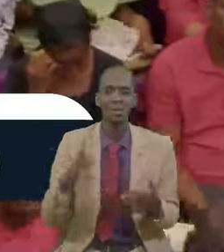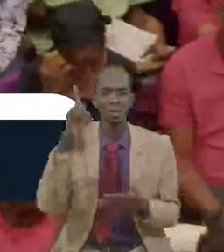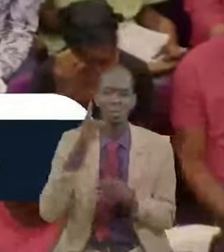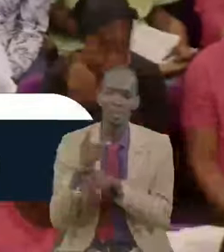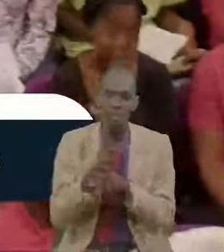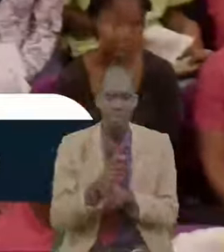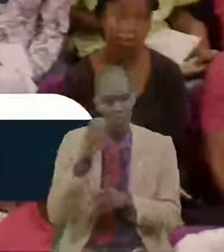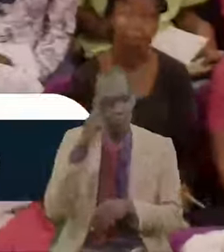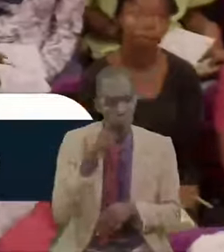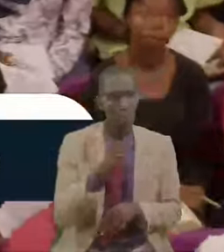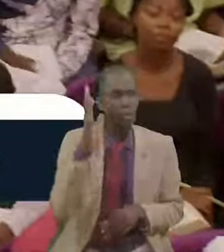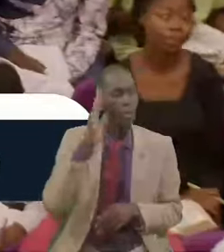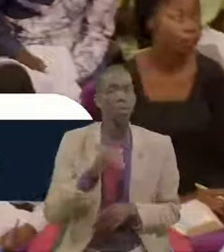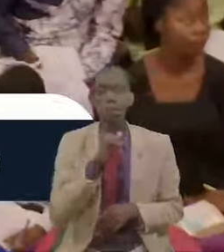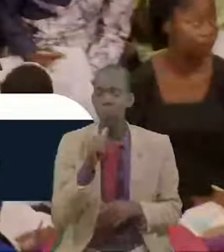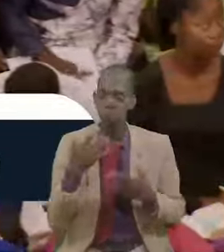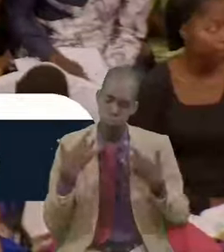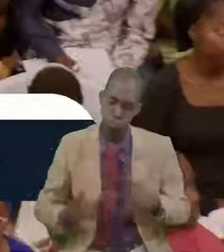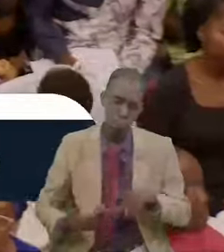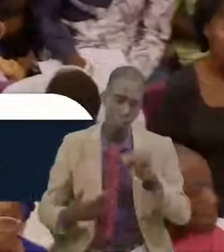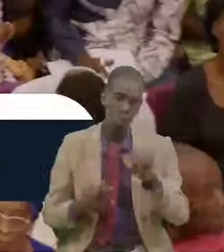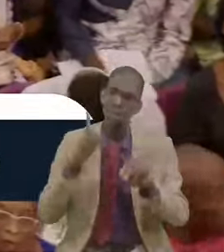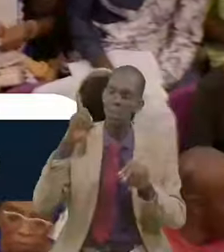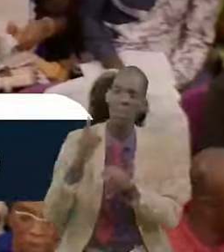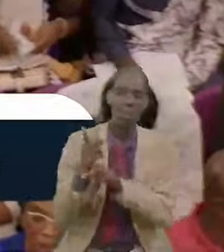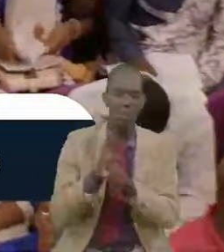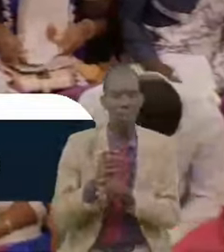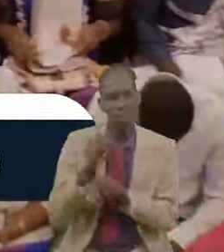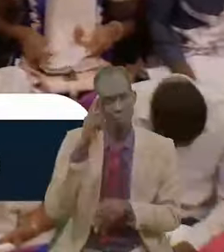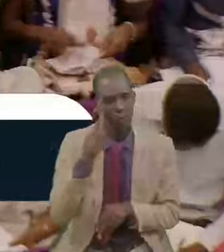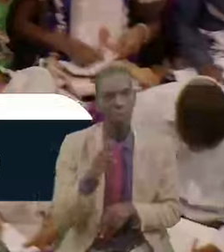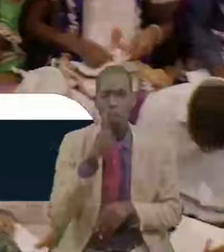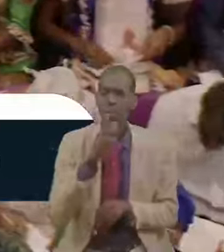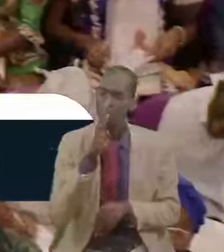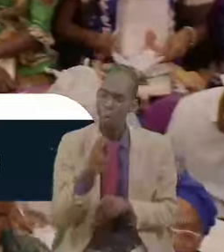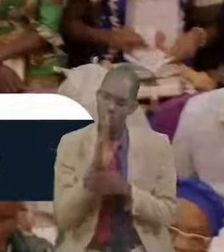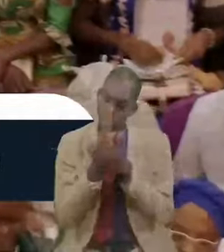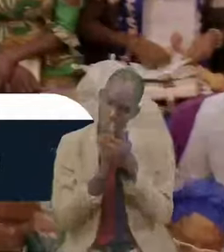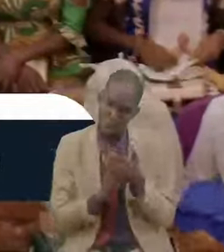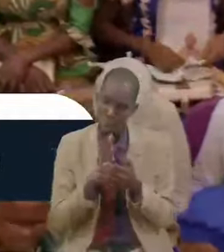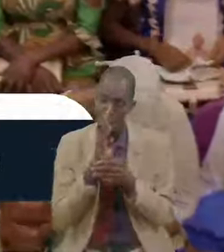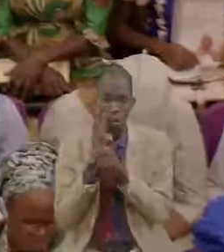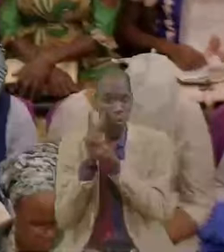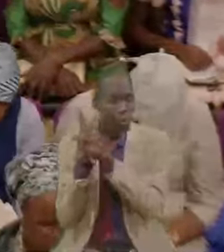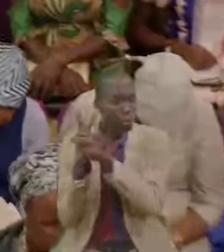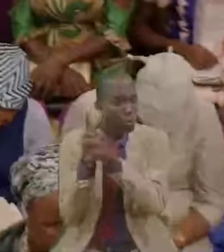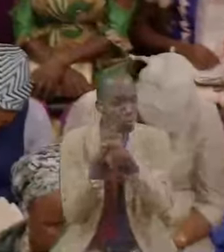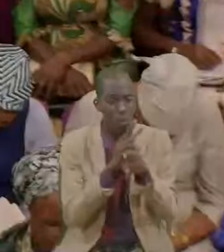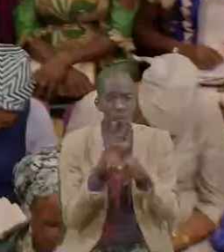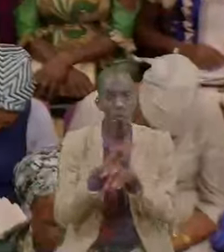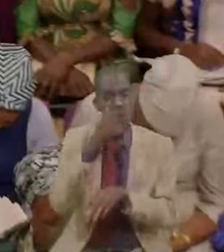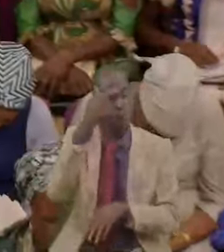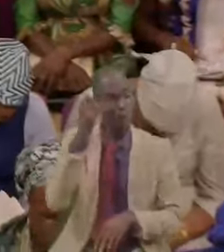vous. Il ne peut pas vous décevoir, il se soucie de vous, il prend soin de vous. Soyez sobre, veillez,